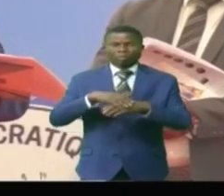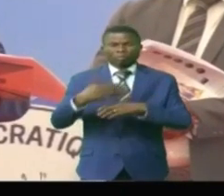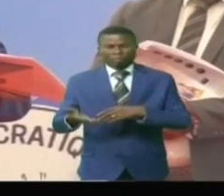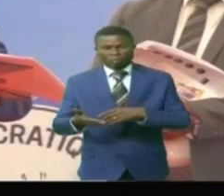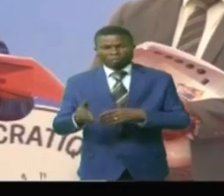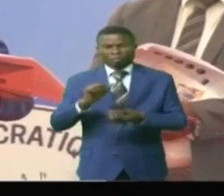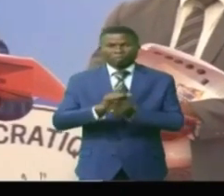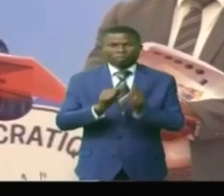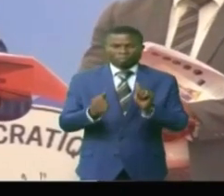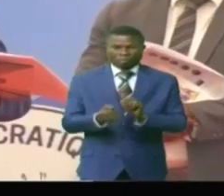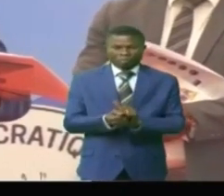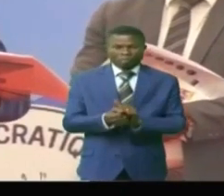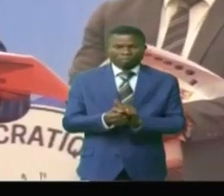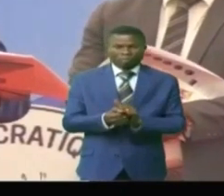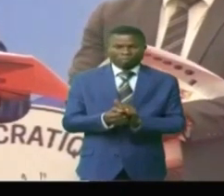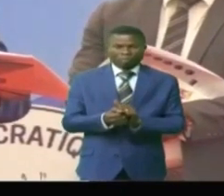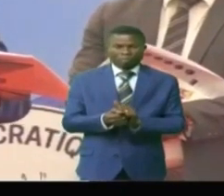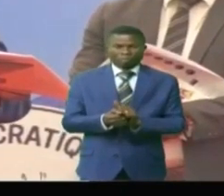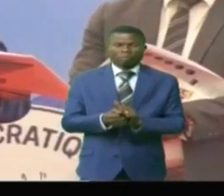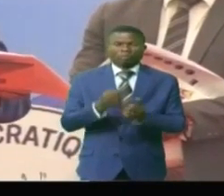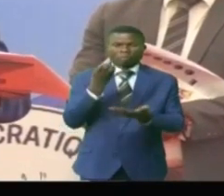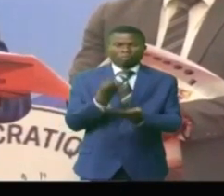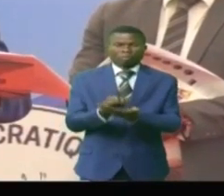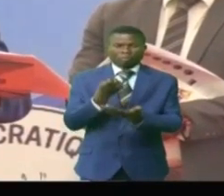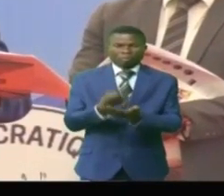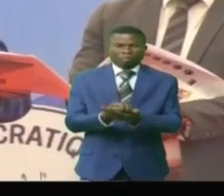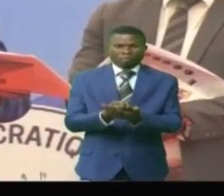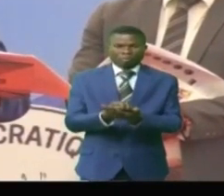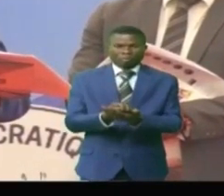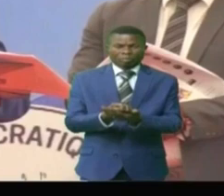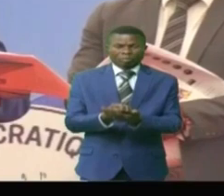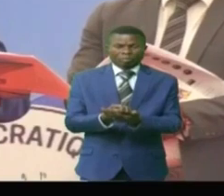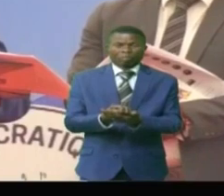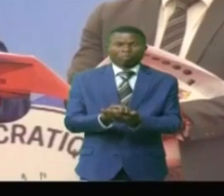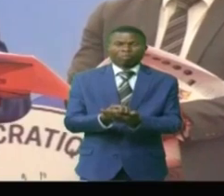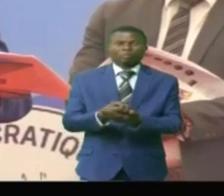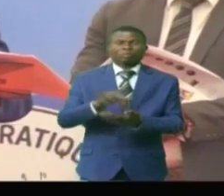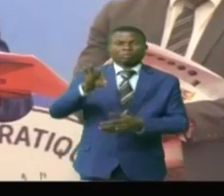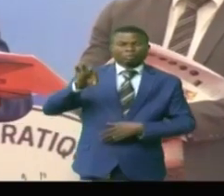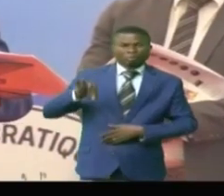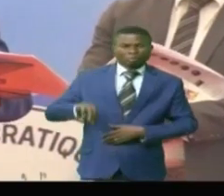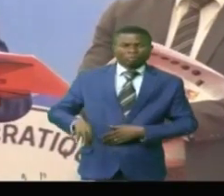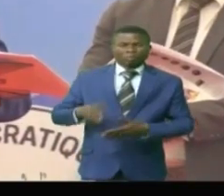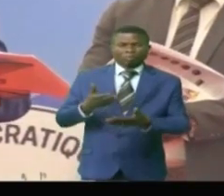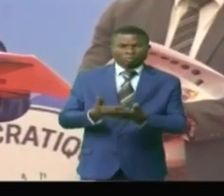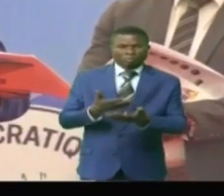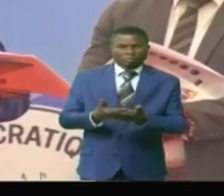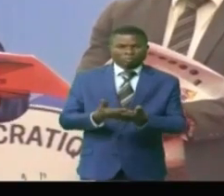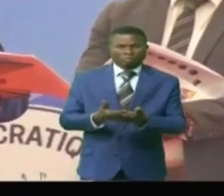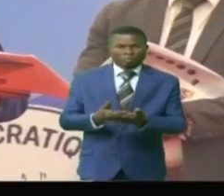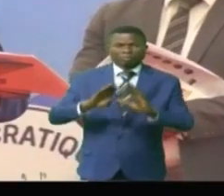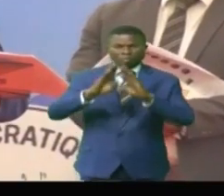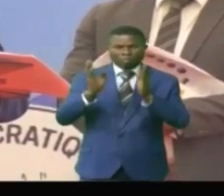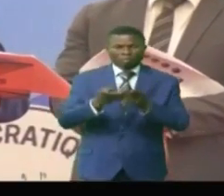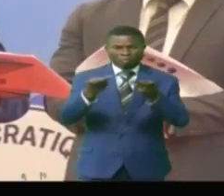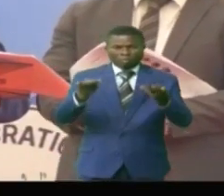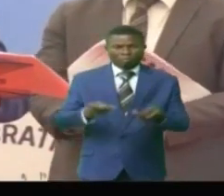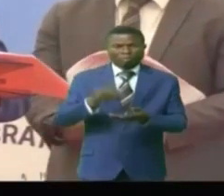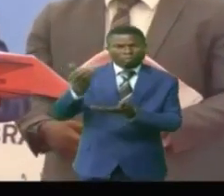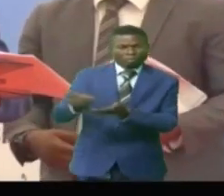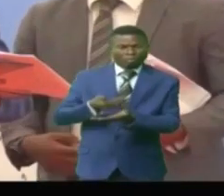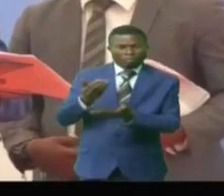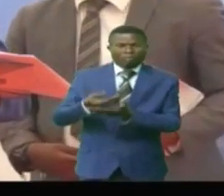question d'analyser ce que les économies locales retirent ou bénéficient lors de tous les cycles d'exploitation